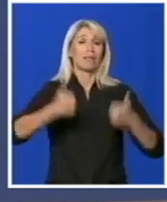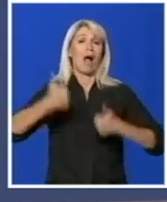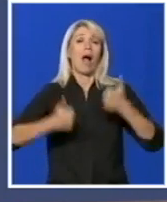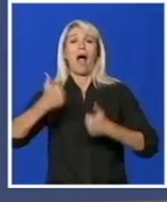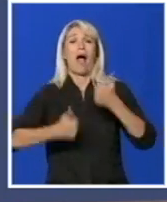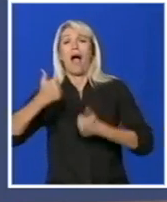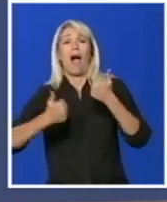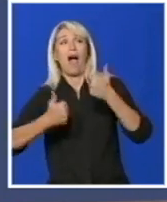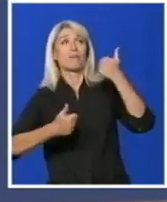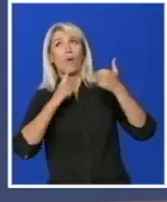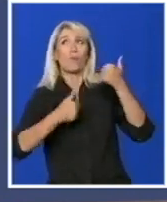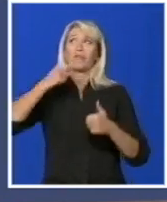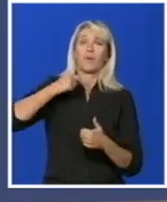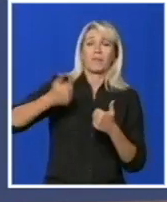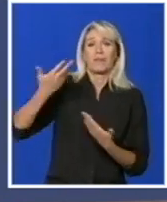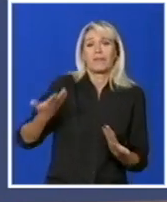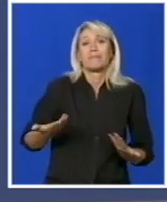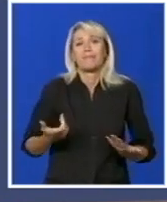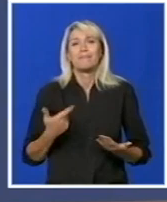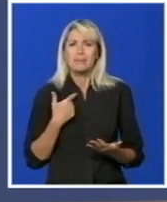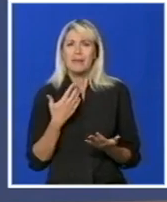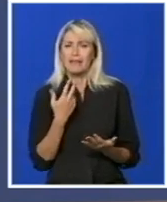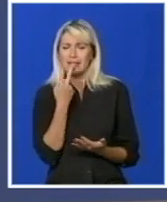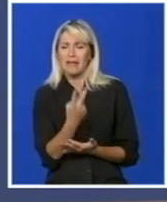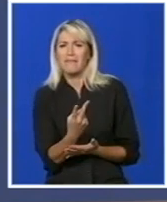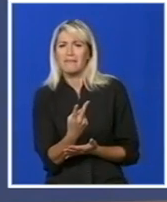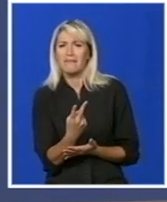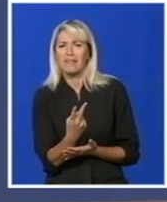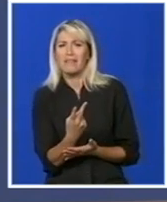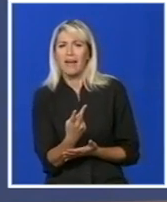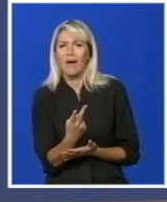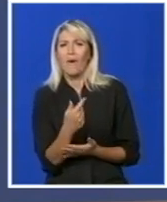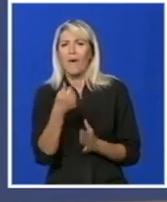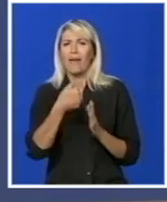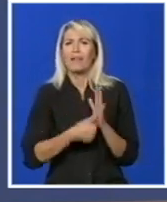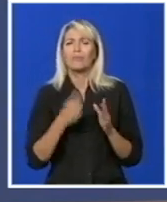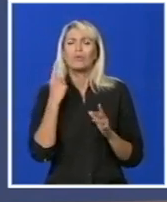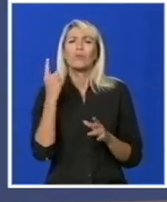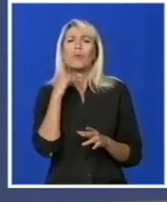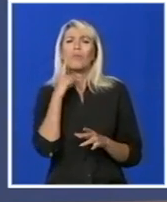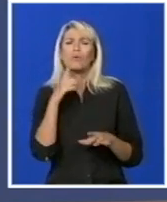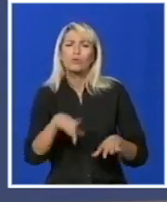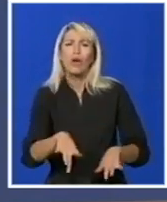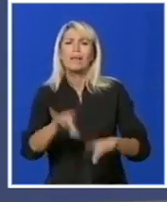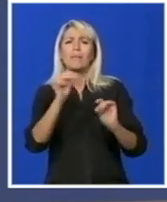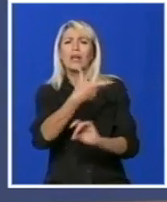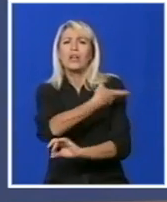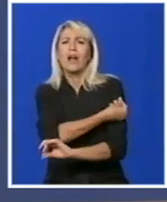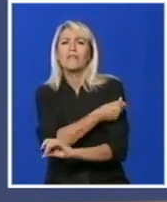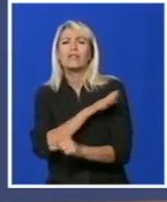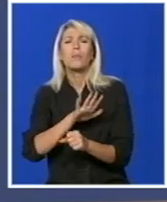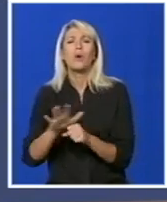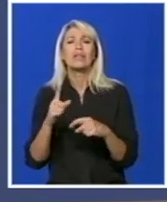takmičenje. Znate, ja sam bio u jednoj situaciji da vidim kako su pokušaji pronalaska vakcine protiv HIV